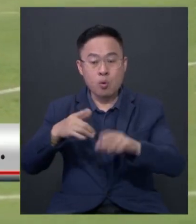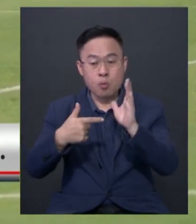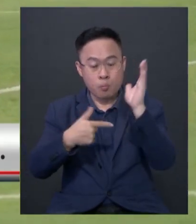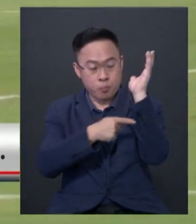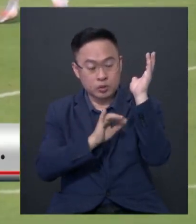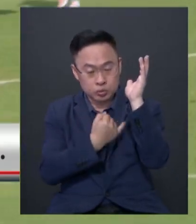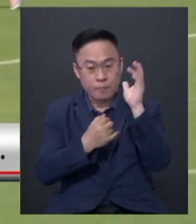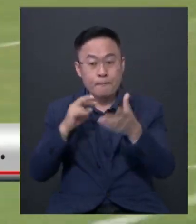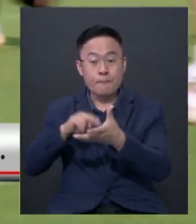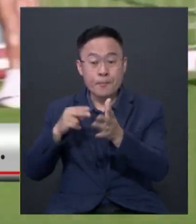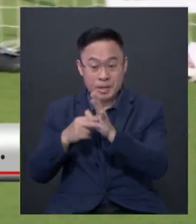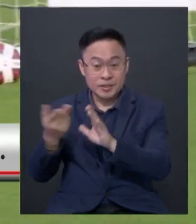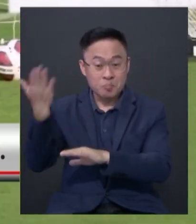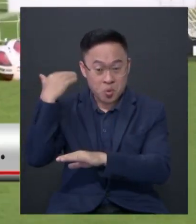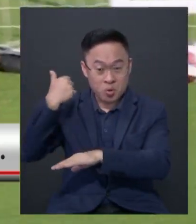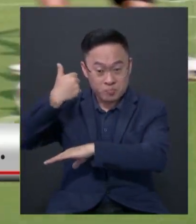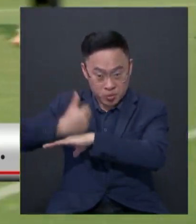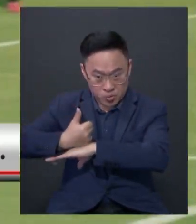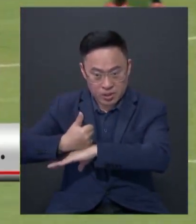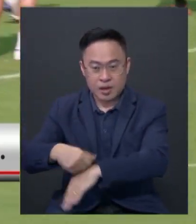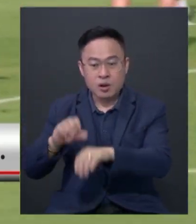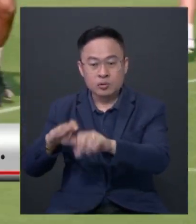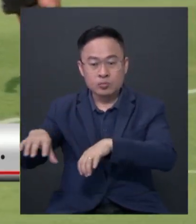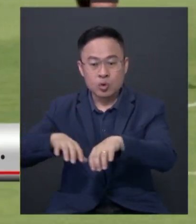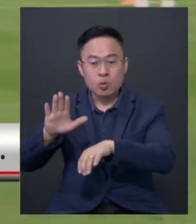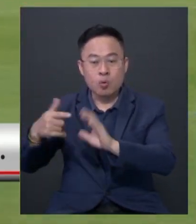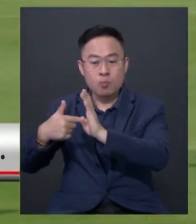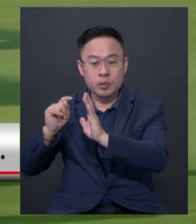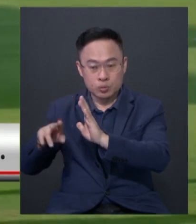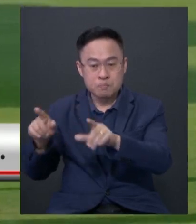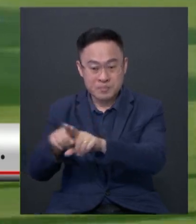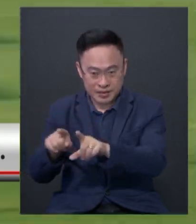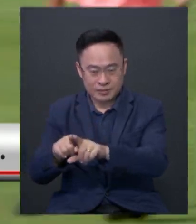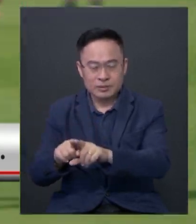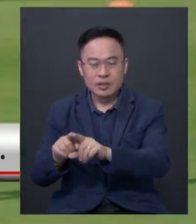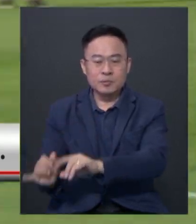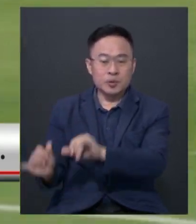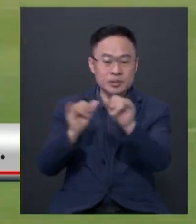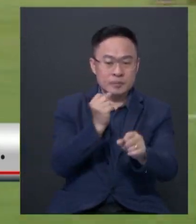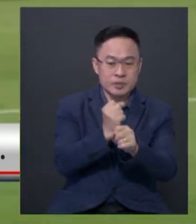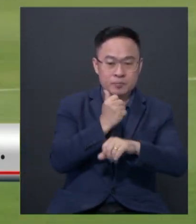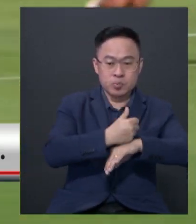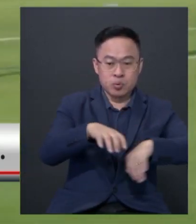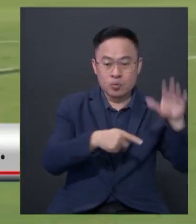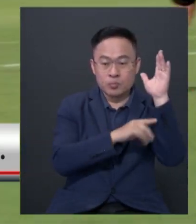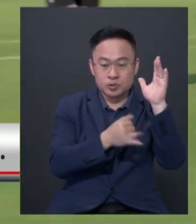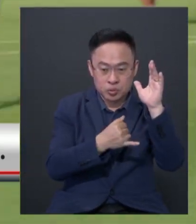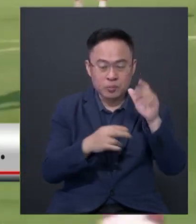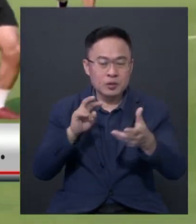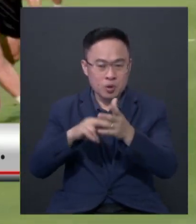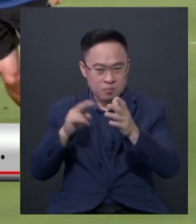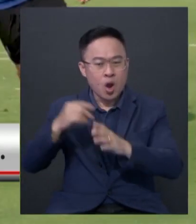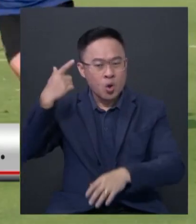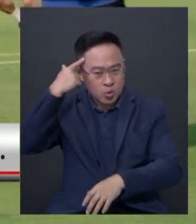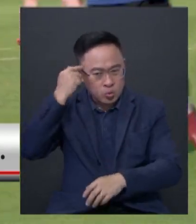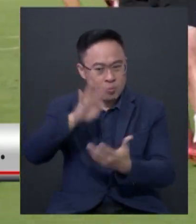ดอะรู้เขารู้เราแต่ลบร้อยครั้งจะชนะร้อยครั้งหรือเปล่าอันนี้ยังไม่รู ้ค่ ะแต่ว่าถามว่าเลขแรกคู่นี้เจอกันเป็นยังไง